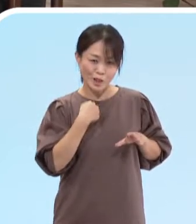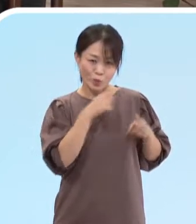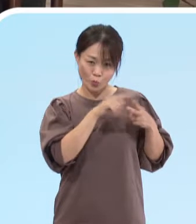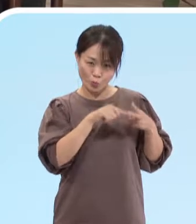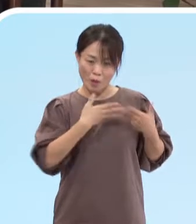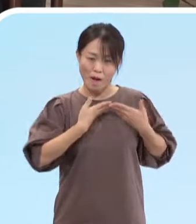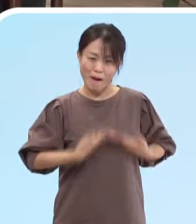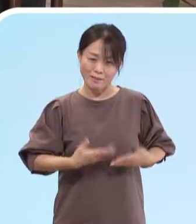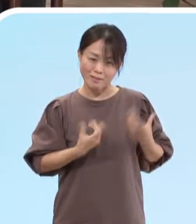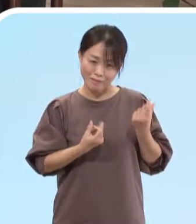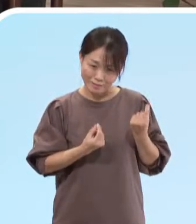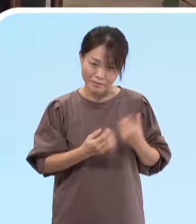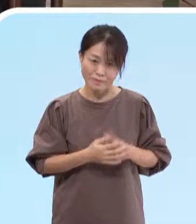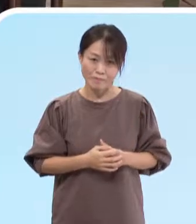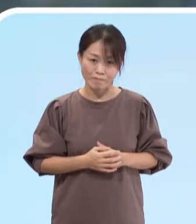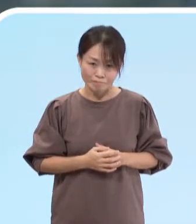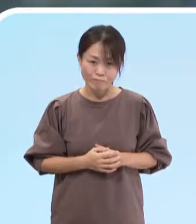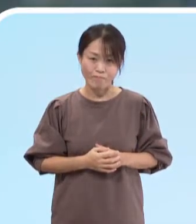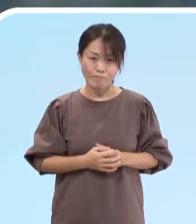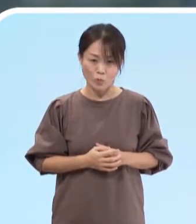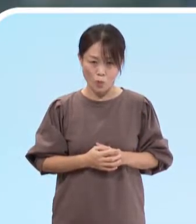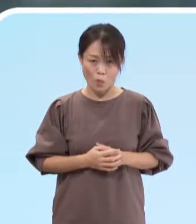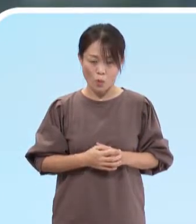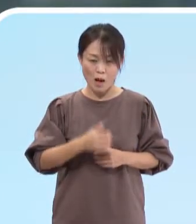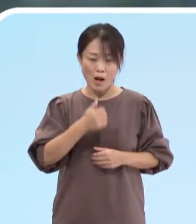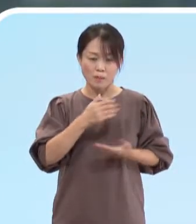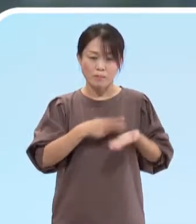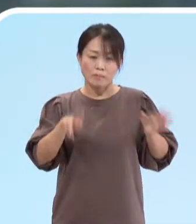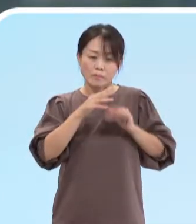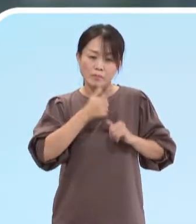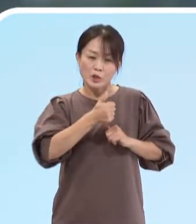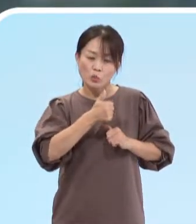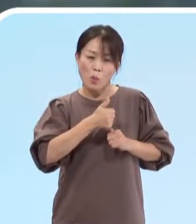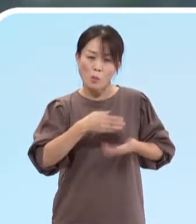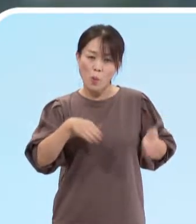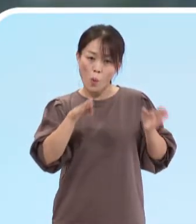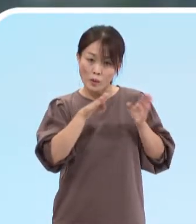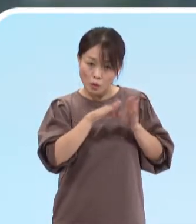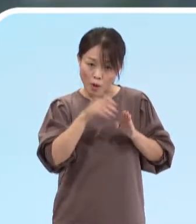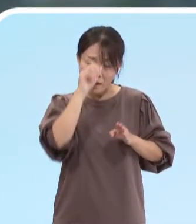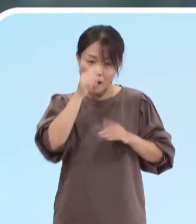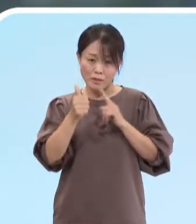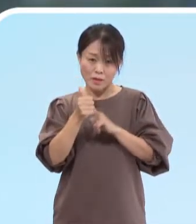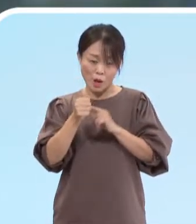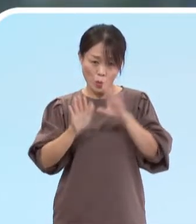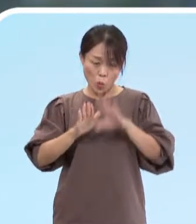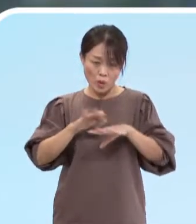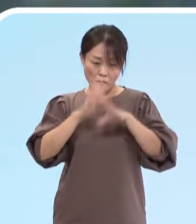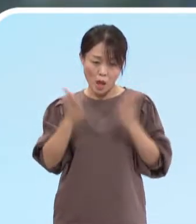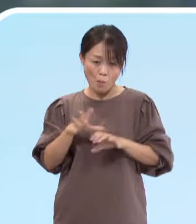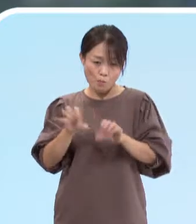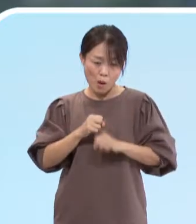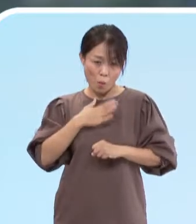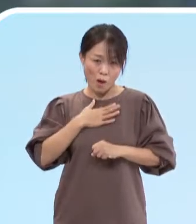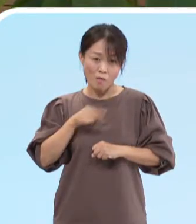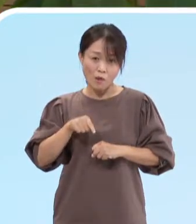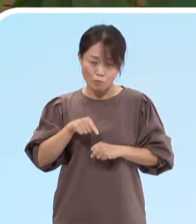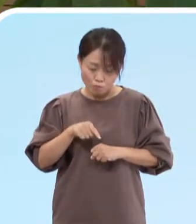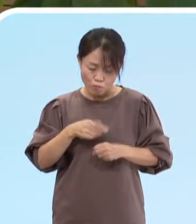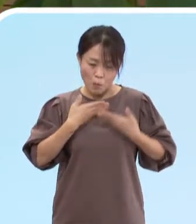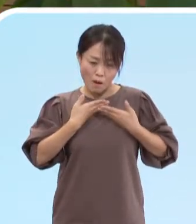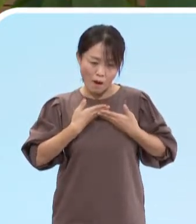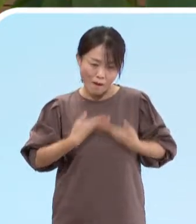るっていうのはやっぱり安心ですよね。 そうなんです。特にかかりつけ医の先生方っていうのはですね、自身の病気をすべて見ていただいている先生ですので、